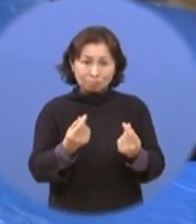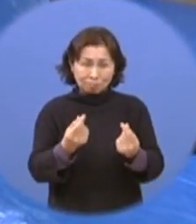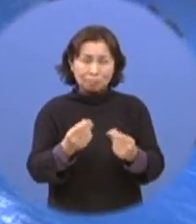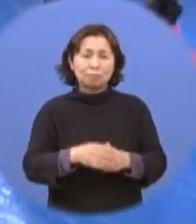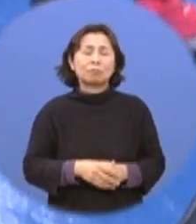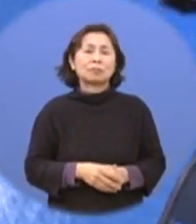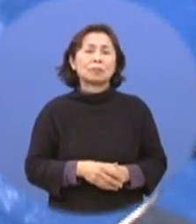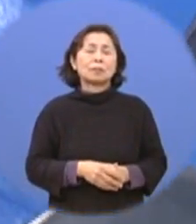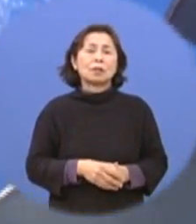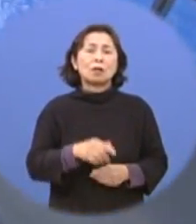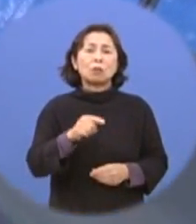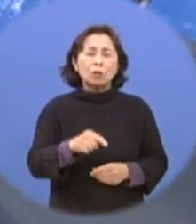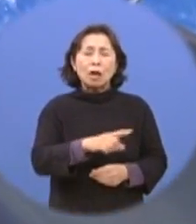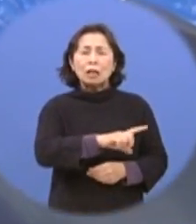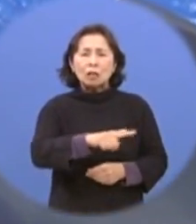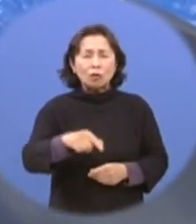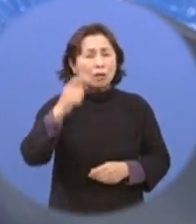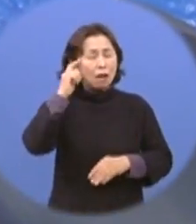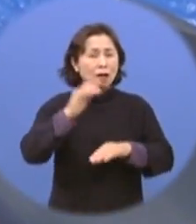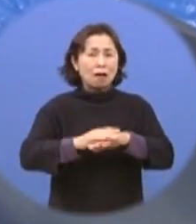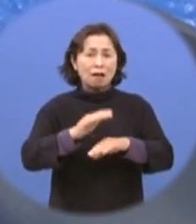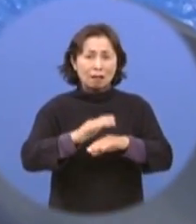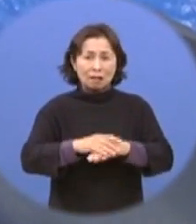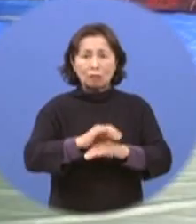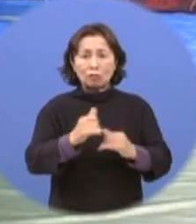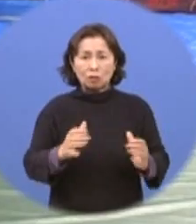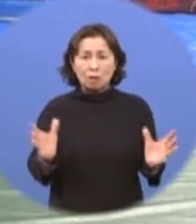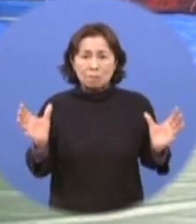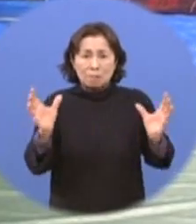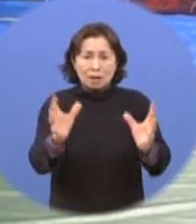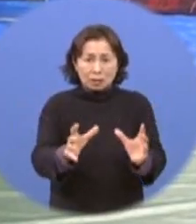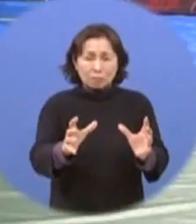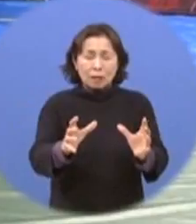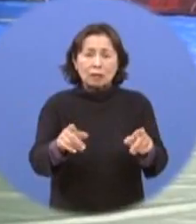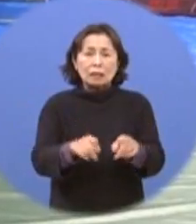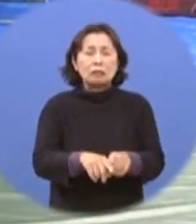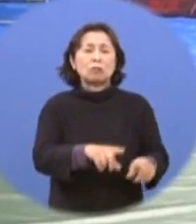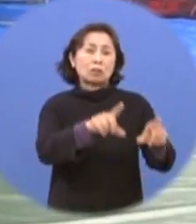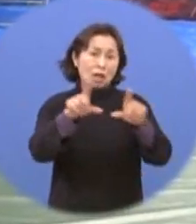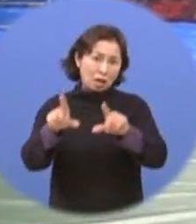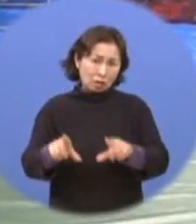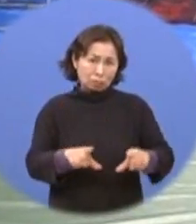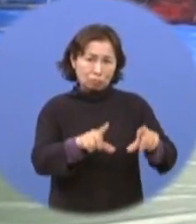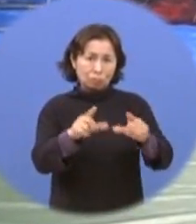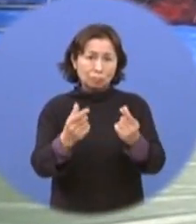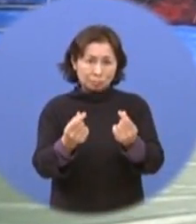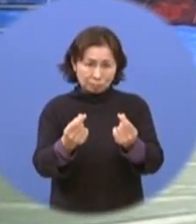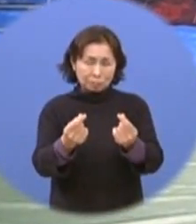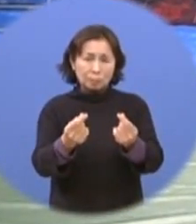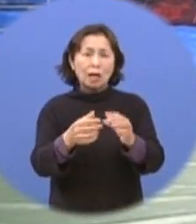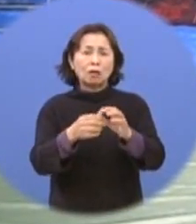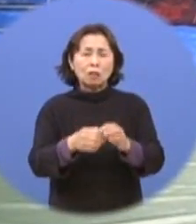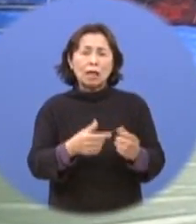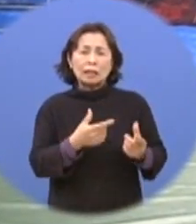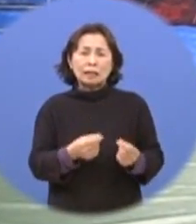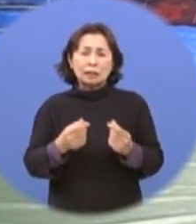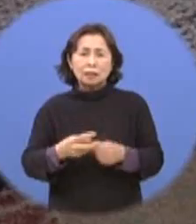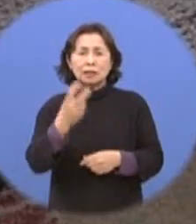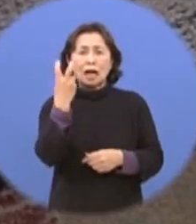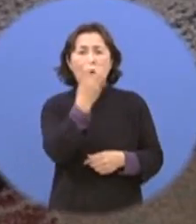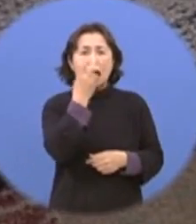は様々な価値観を持つ方々が共同生活を営むこととなるためベッドの適切な管理が求められ